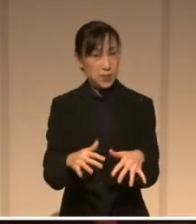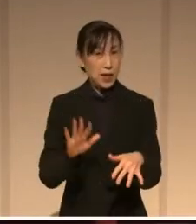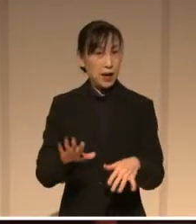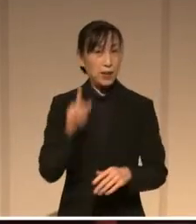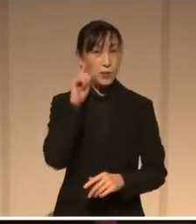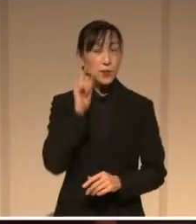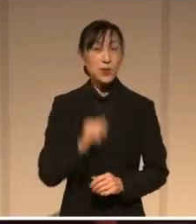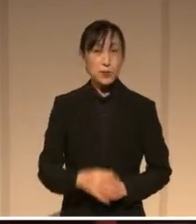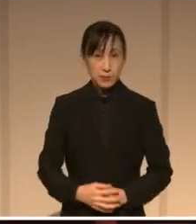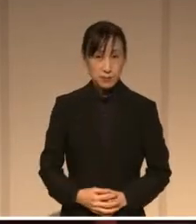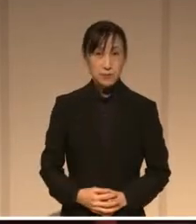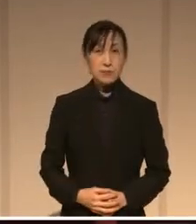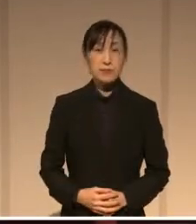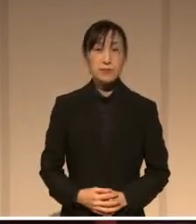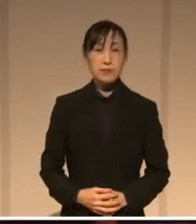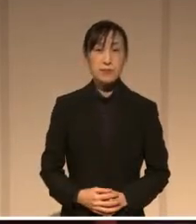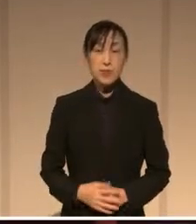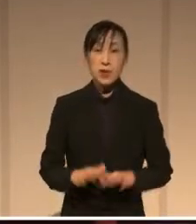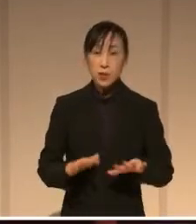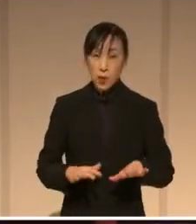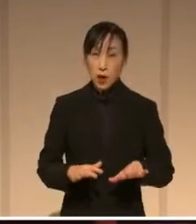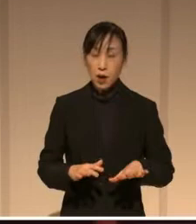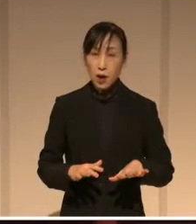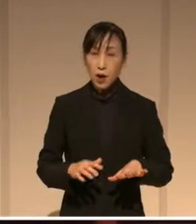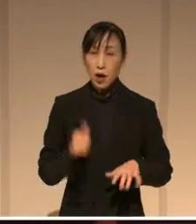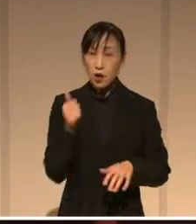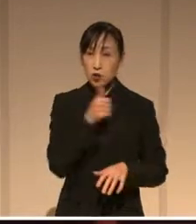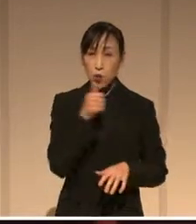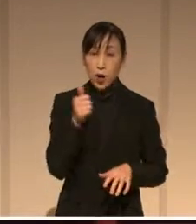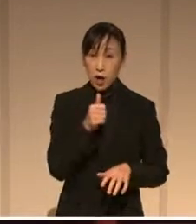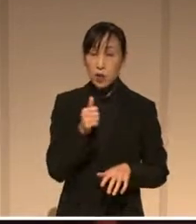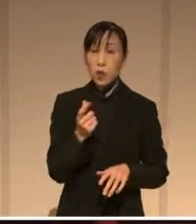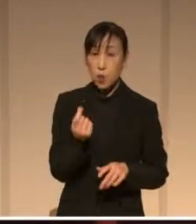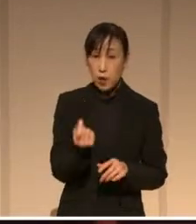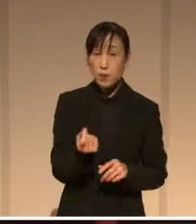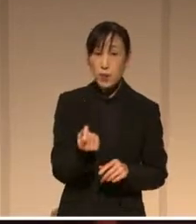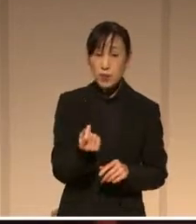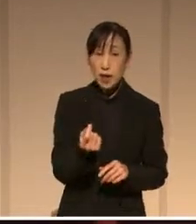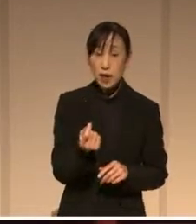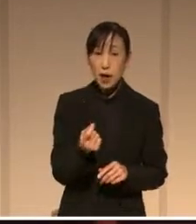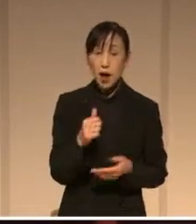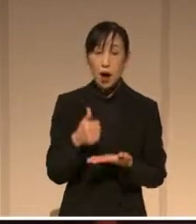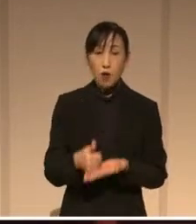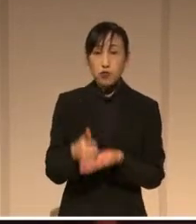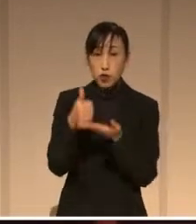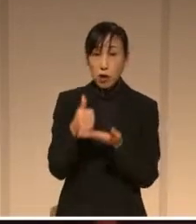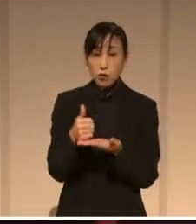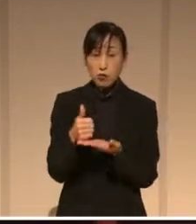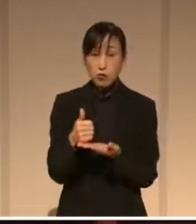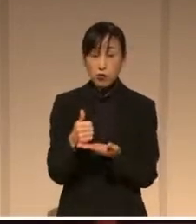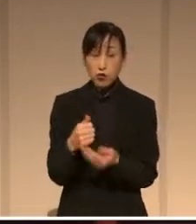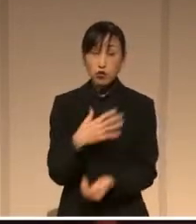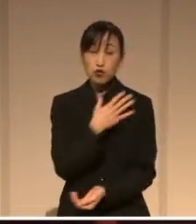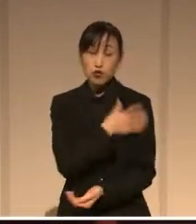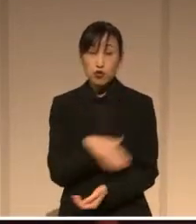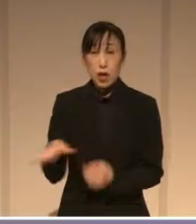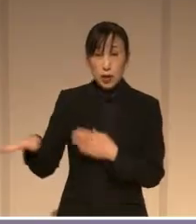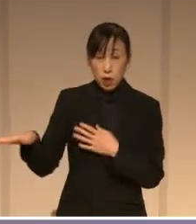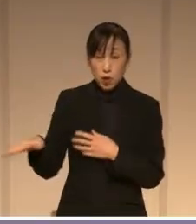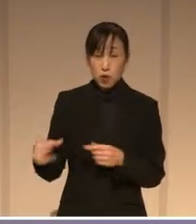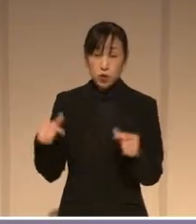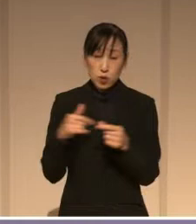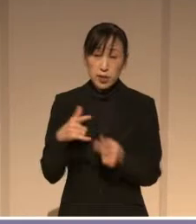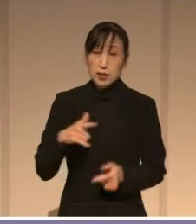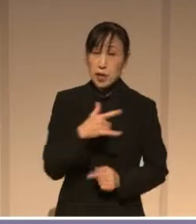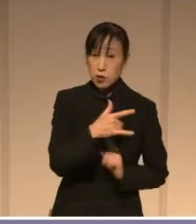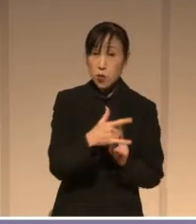けれども今ねあと自己紹介でもお話しいただきました主役の片翼の小さな飛行機を務めていただいたのがまずは